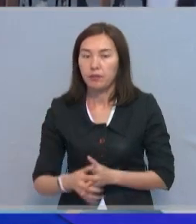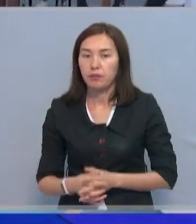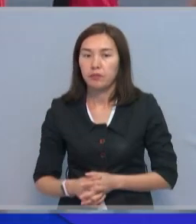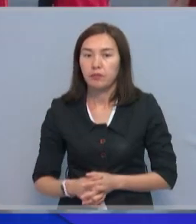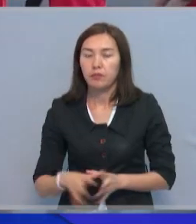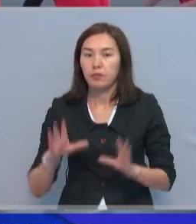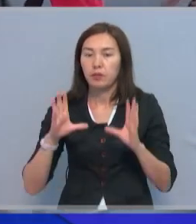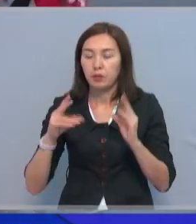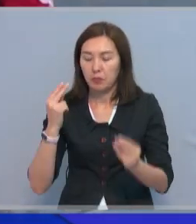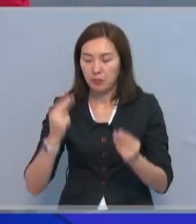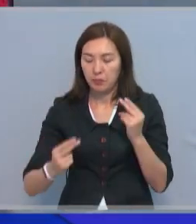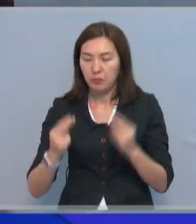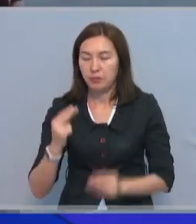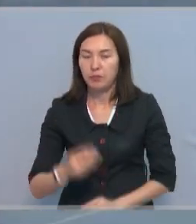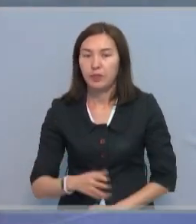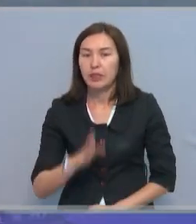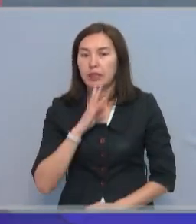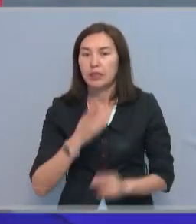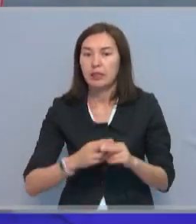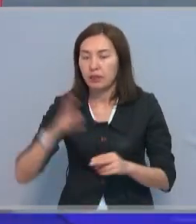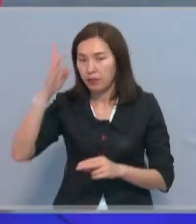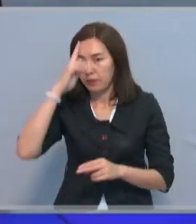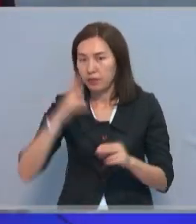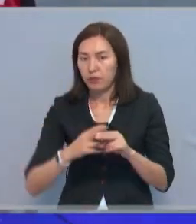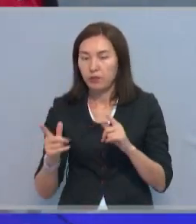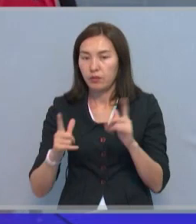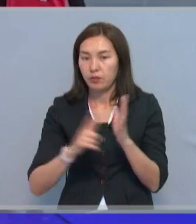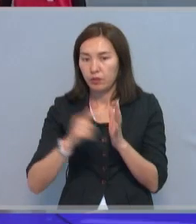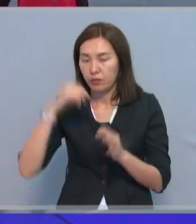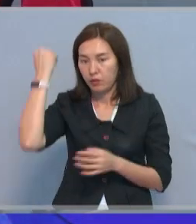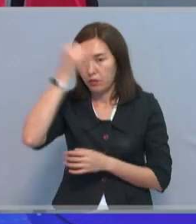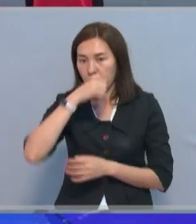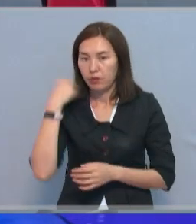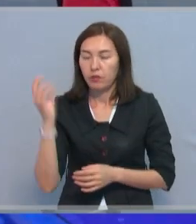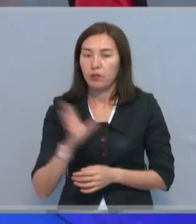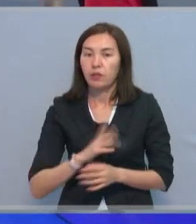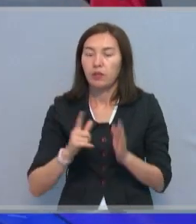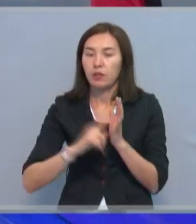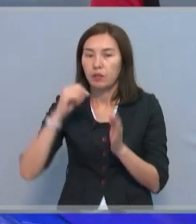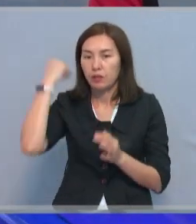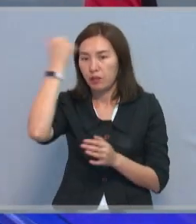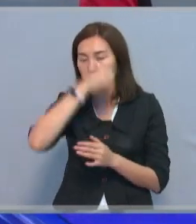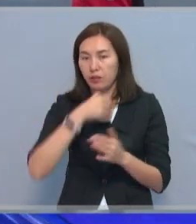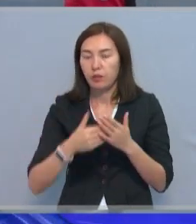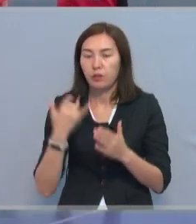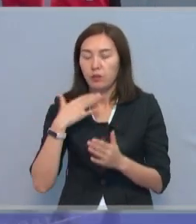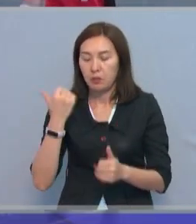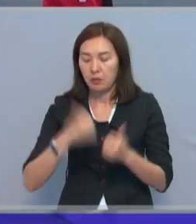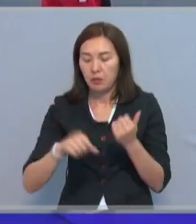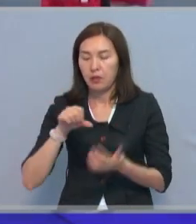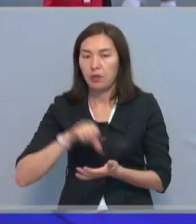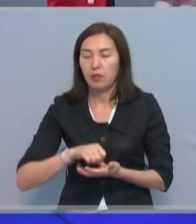Осы волейболды қыздар балдарды дайындап жүргеніме 7 жыл болды. 7 жылдан бері қанша жарысқа